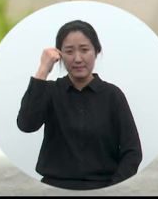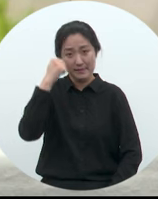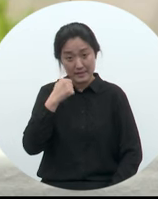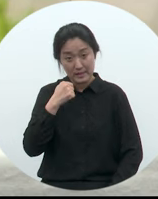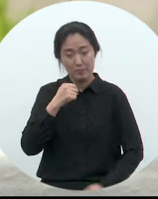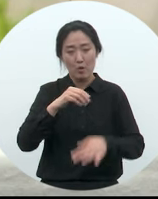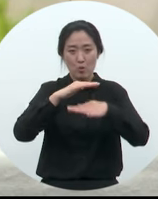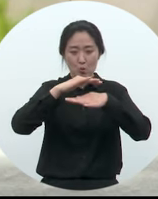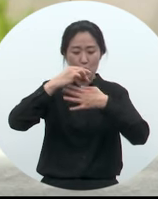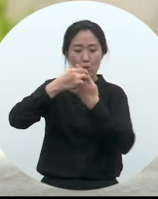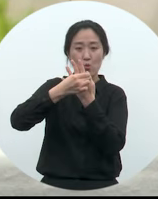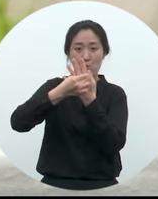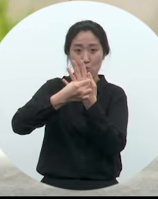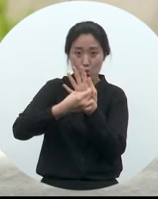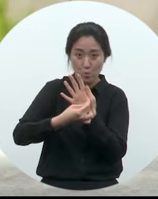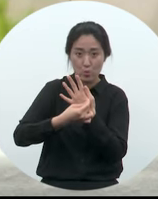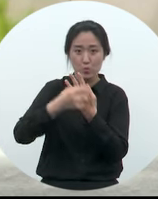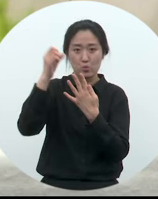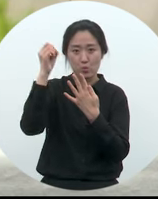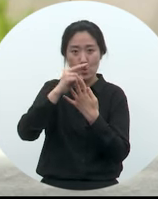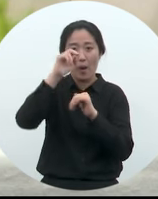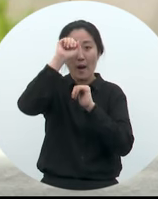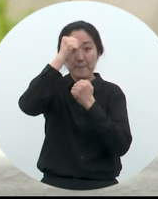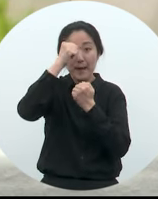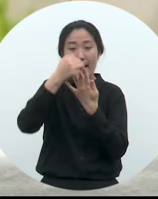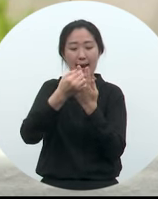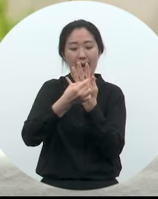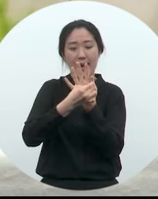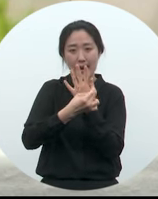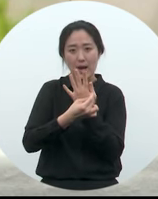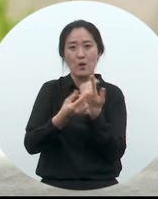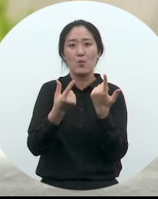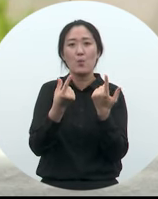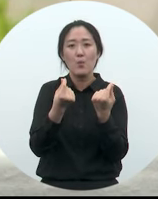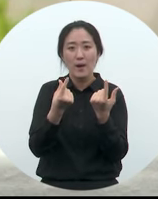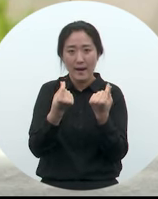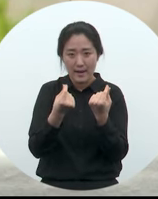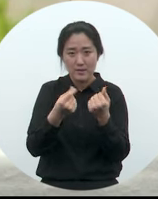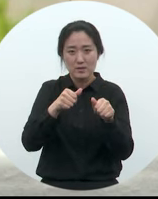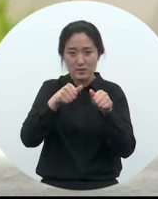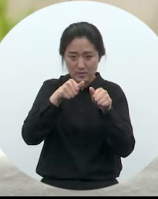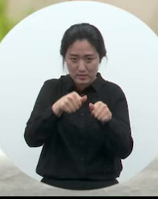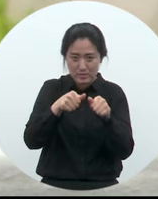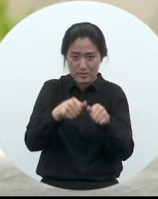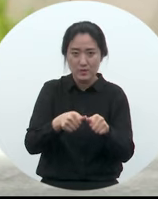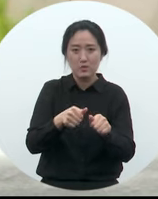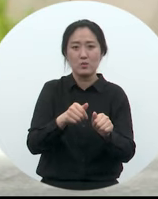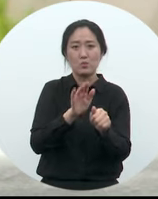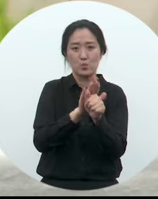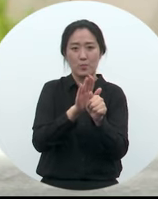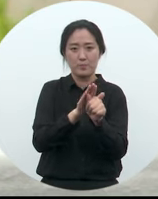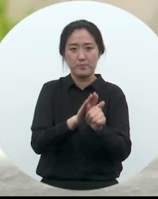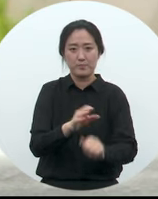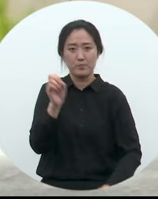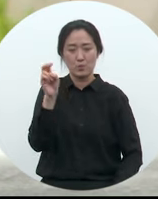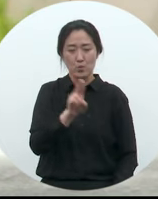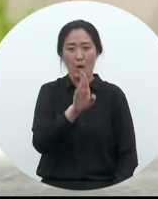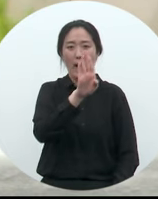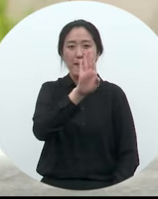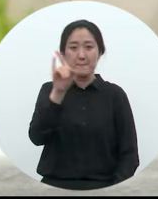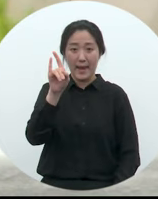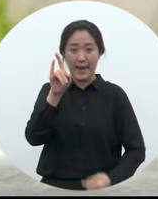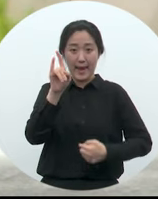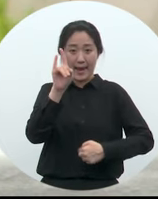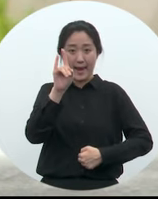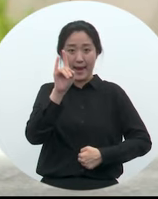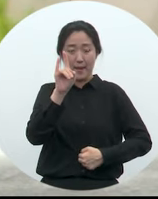때는 손의 합곡과 발의 태충을 지압을 해주는 것도 도움이 많이 되고요. 또 배꼽을 중심으로 해서